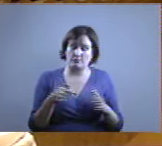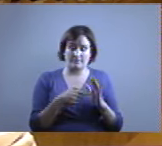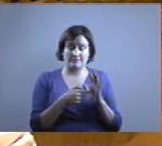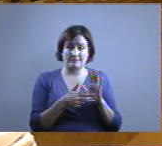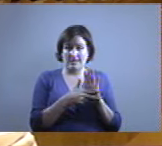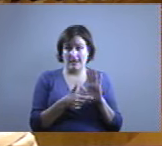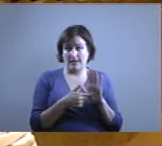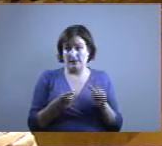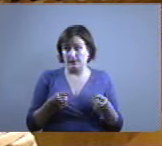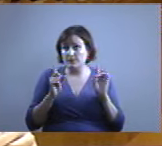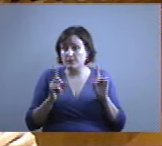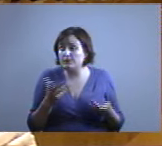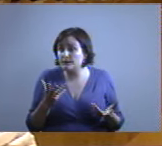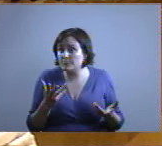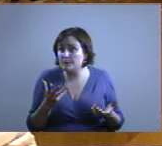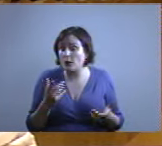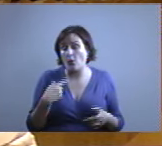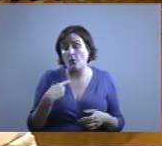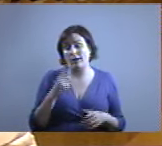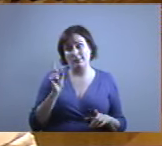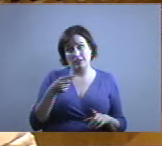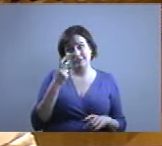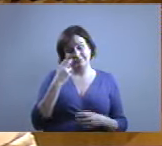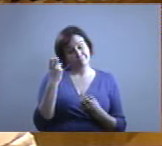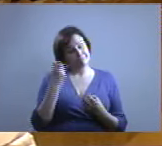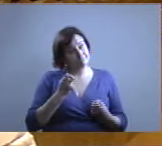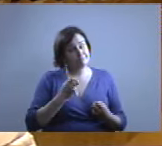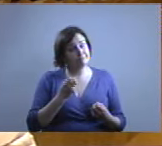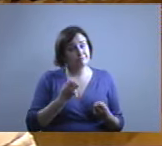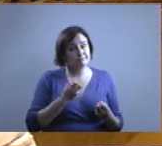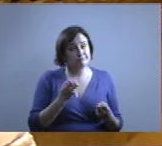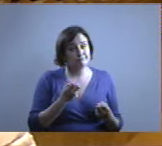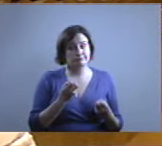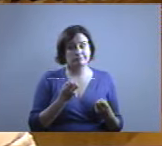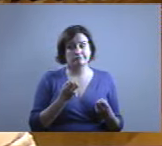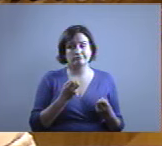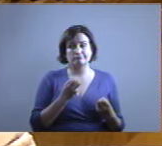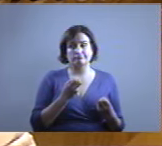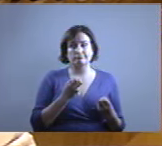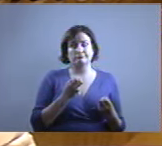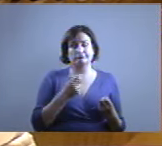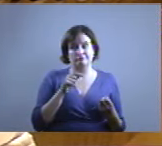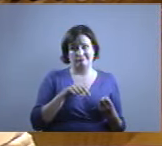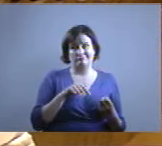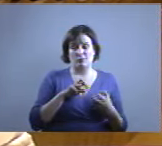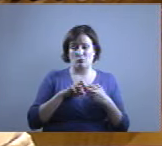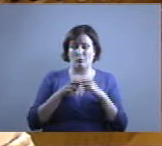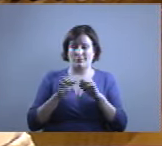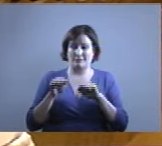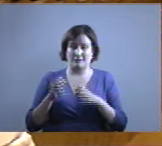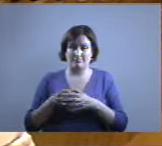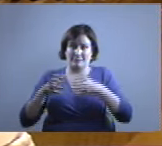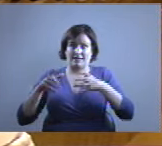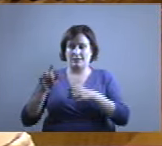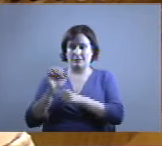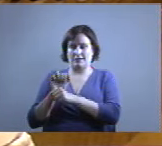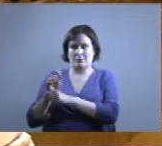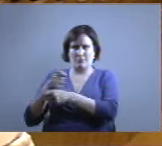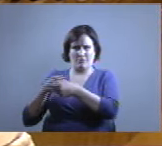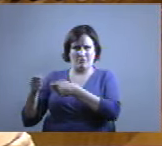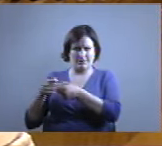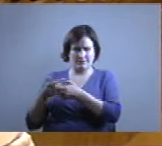die insetkant van die arbeidsmark kan verdoesel. In die proses kan dit maklik gebeur dat die regering nie hard genoeg